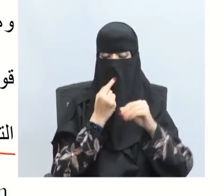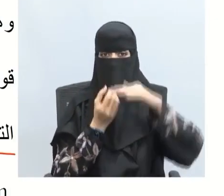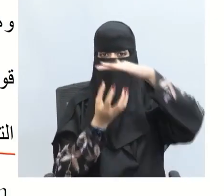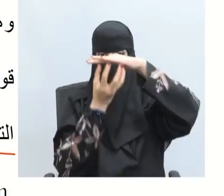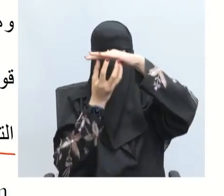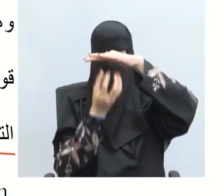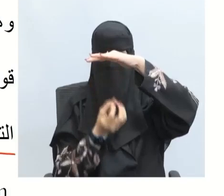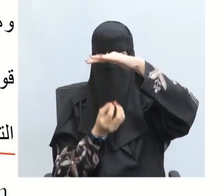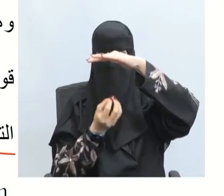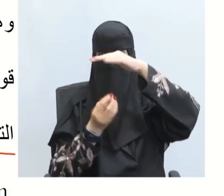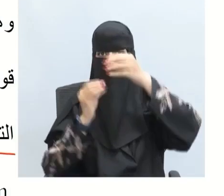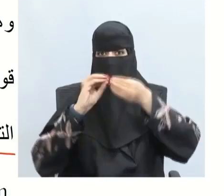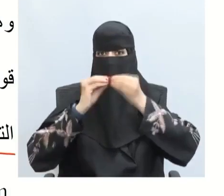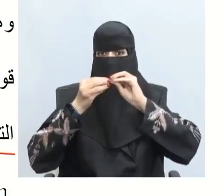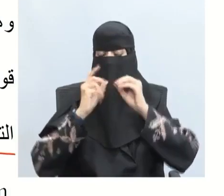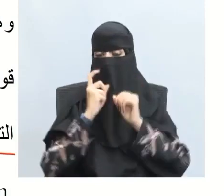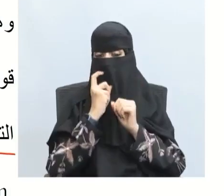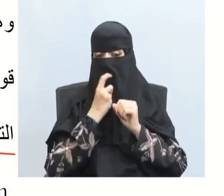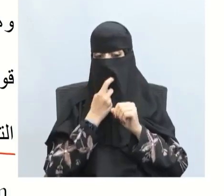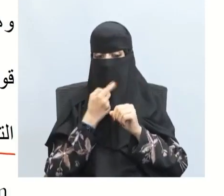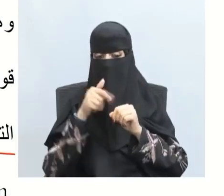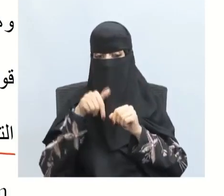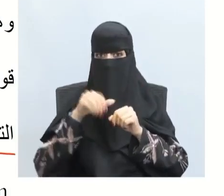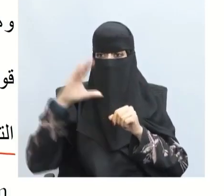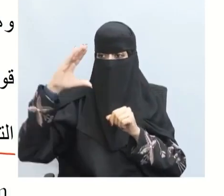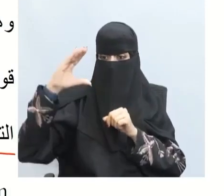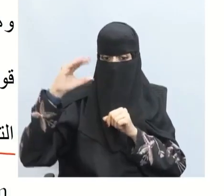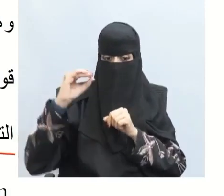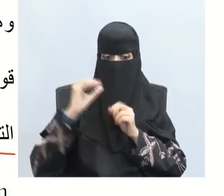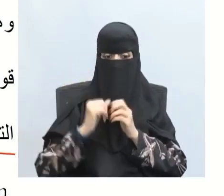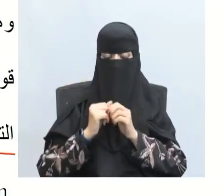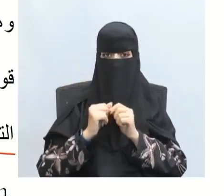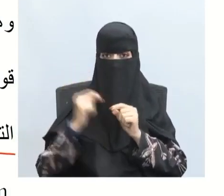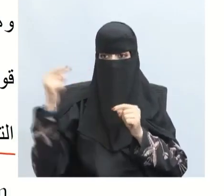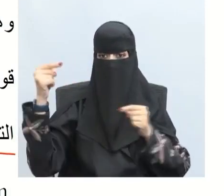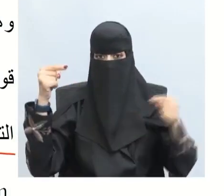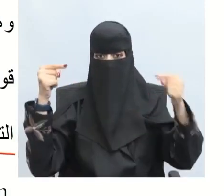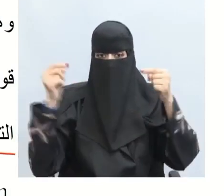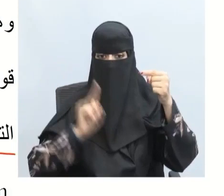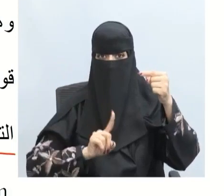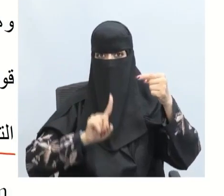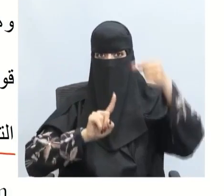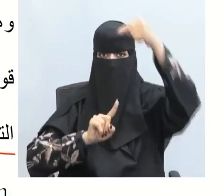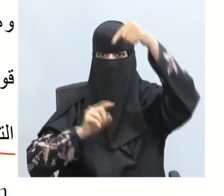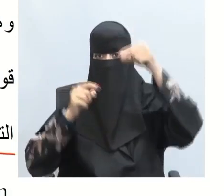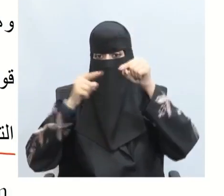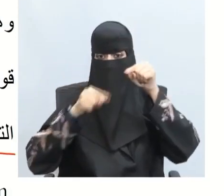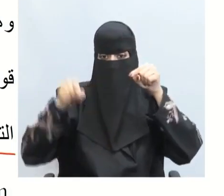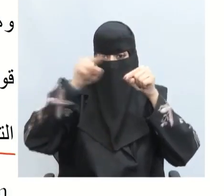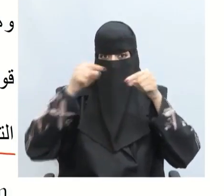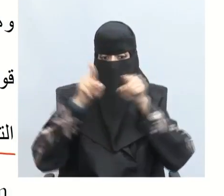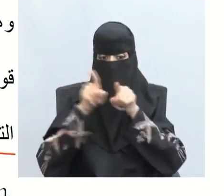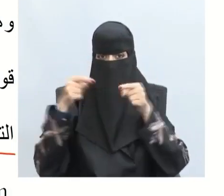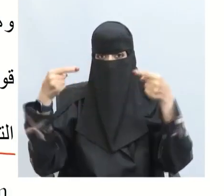الجاذبيه ونلاحظ اللون الازرق عباره عن الضغط فبالتالي بتكون